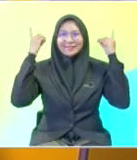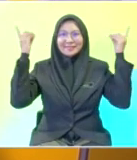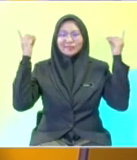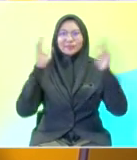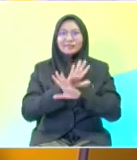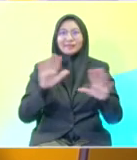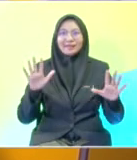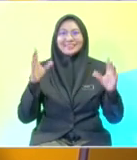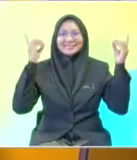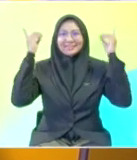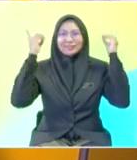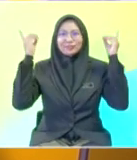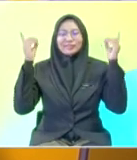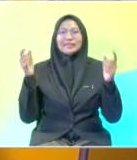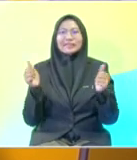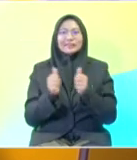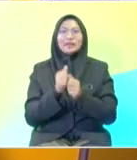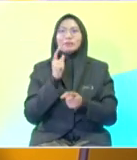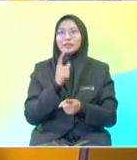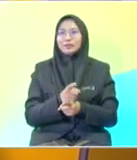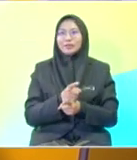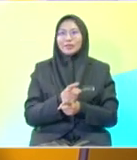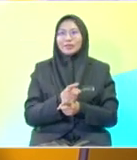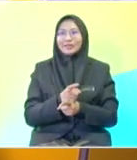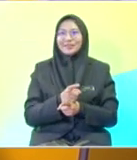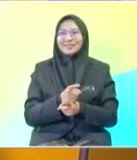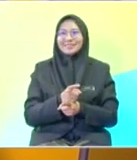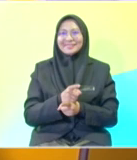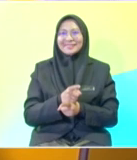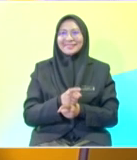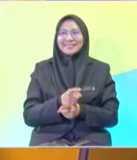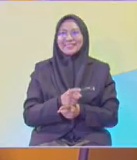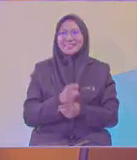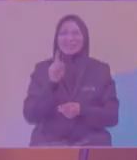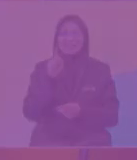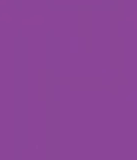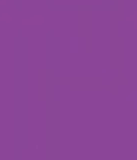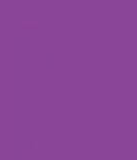bacaan yang betul Hmm pasti mesti saya menang tadi ngasih Allah terbaik